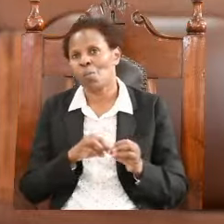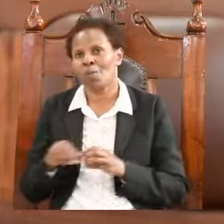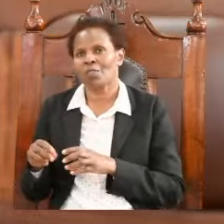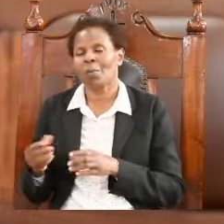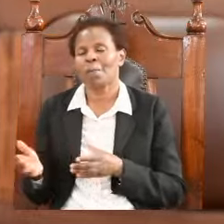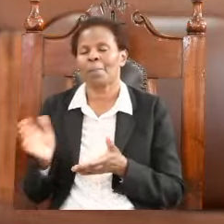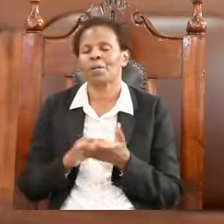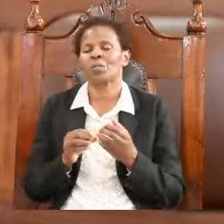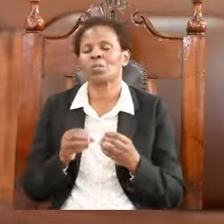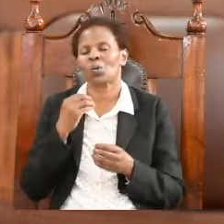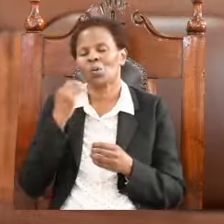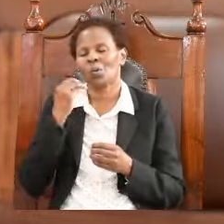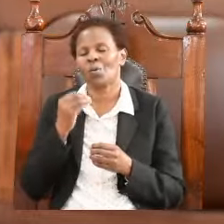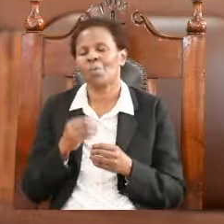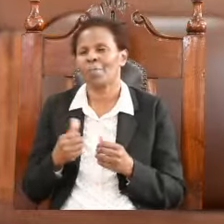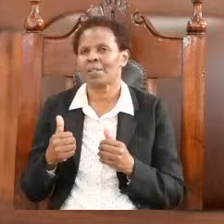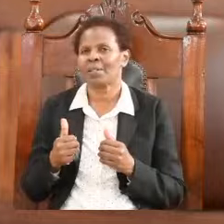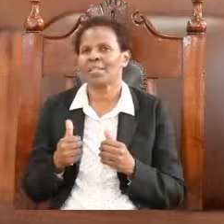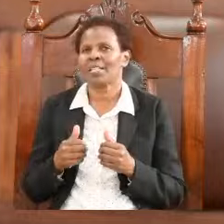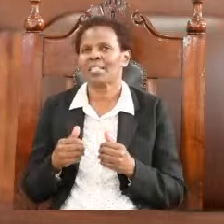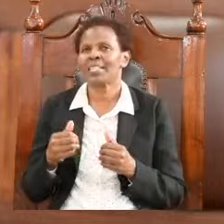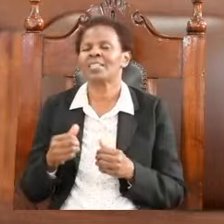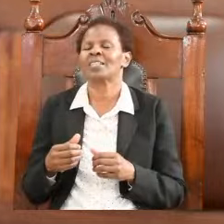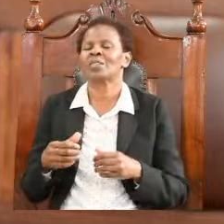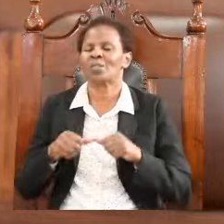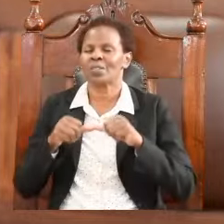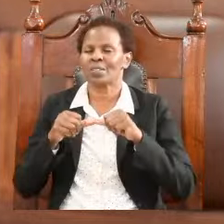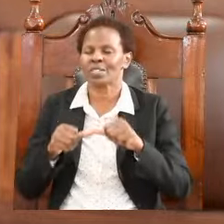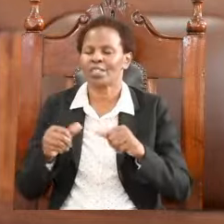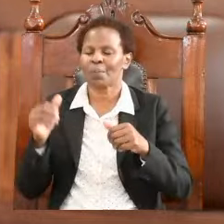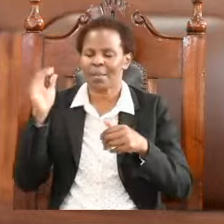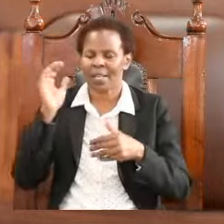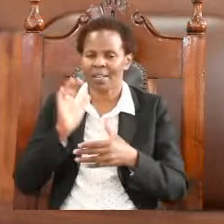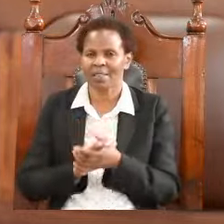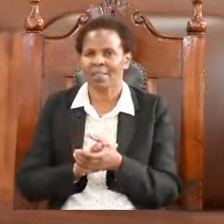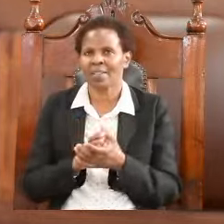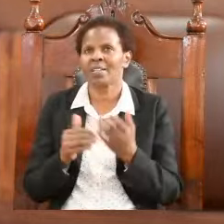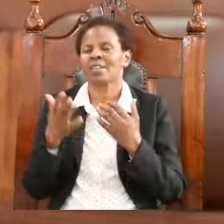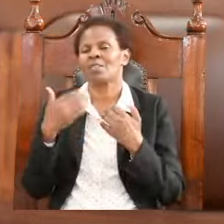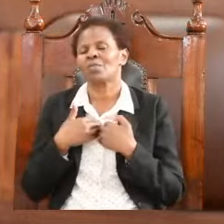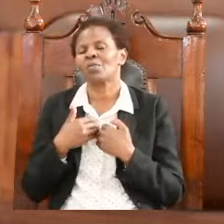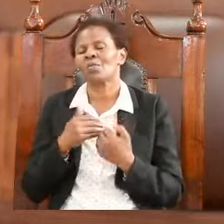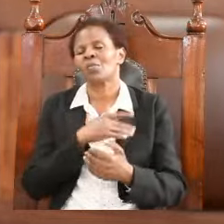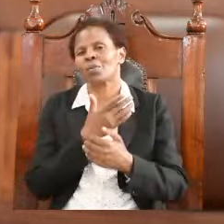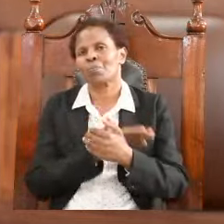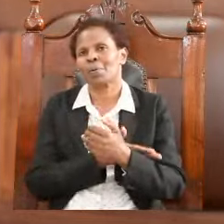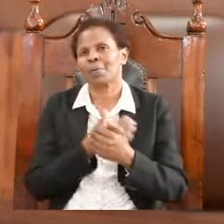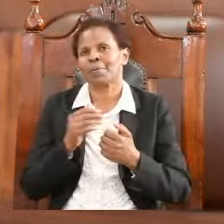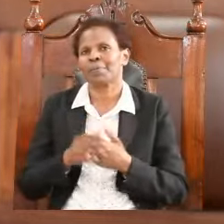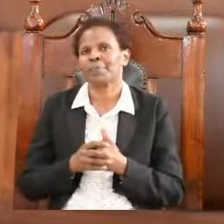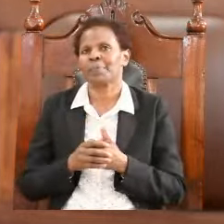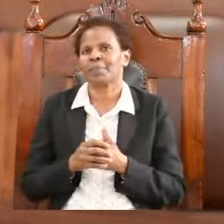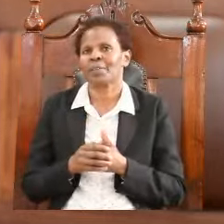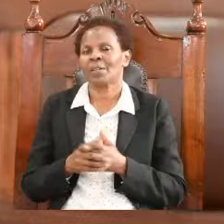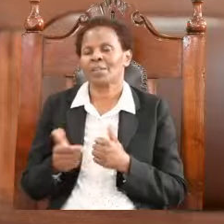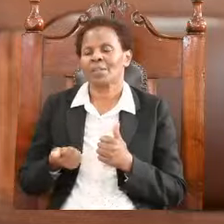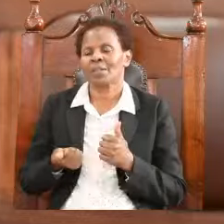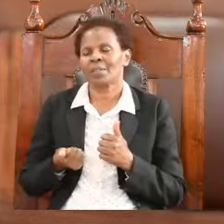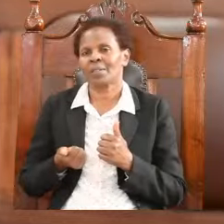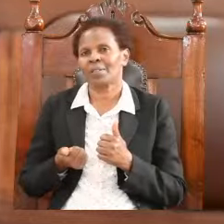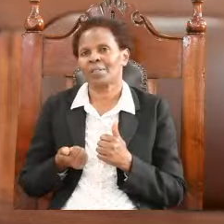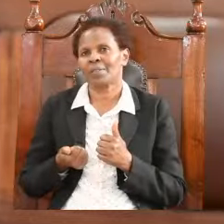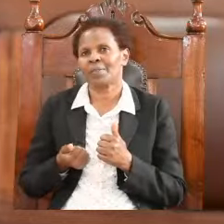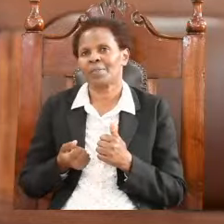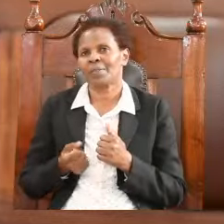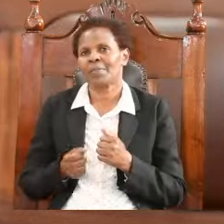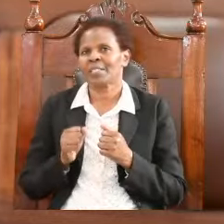kwaga gwitikia ati Ngai ena hinya na uhoti wa kuhonania praise be to God lere umuiretu uyu ona